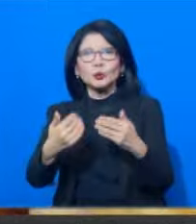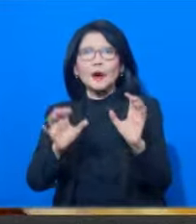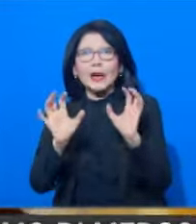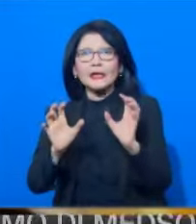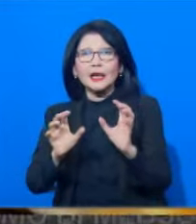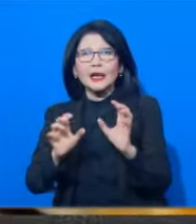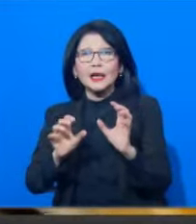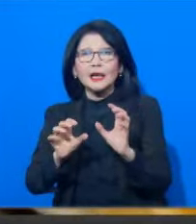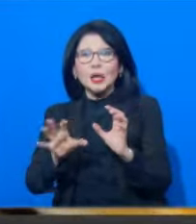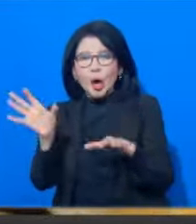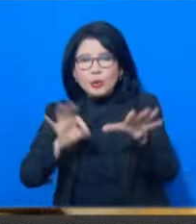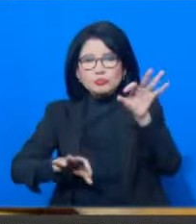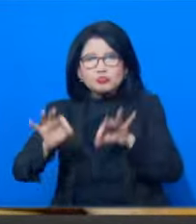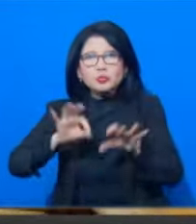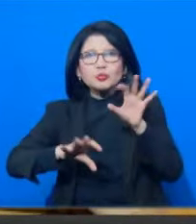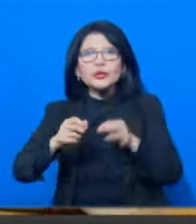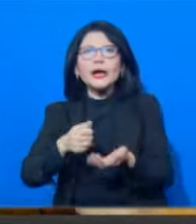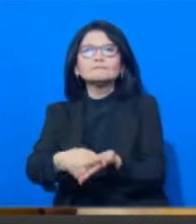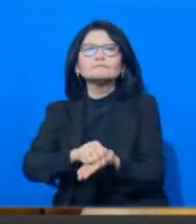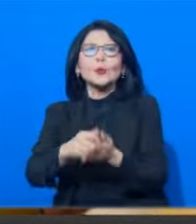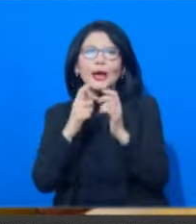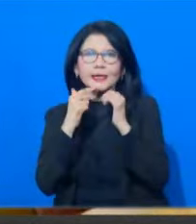Bumbunya pekok banget.